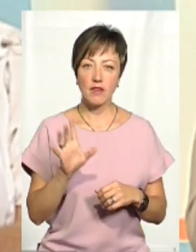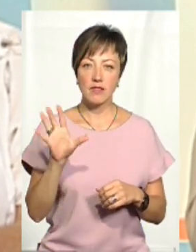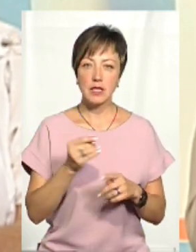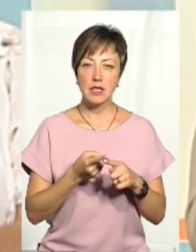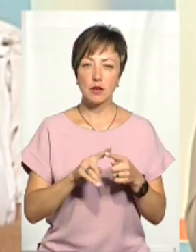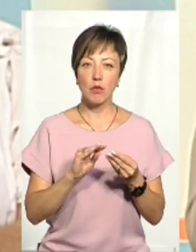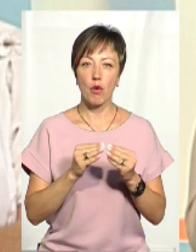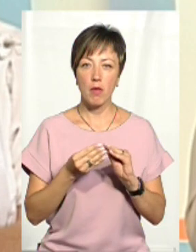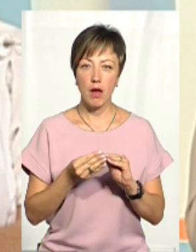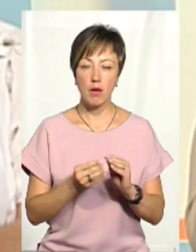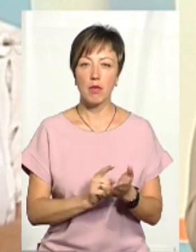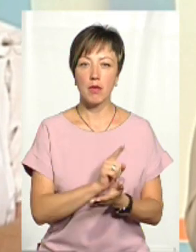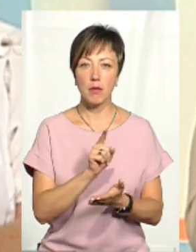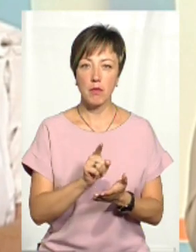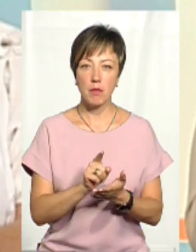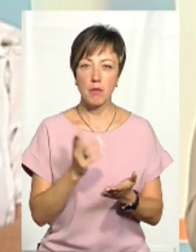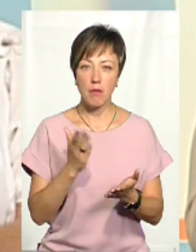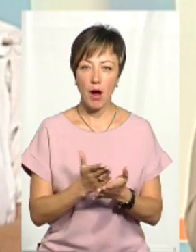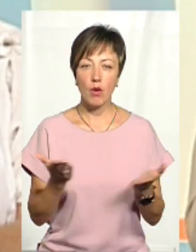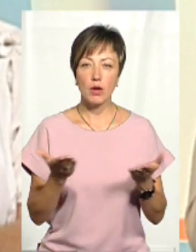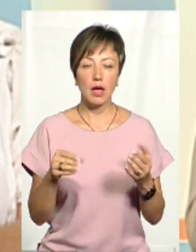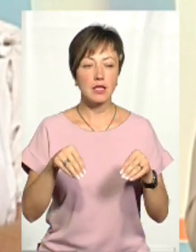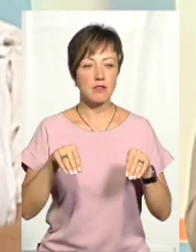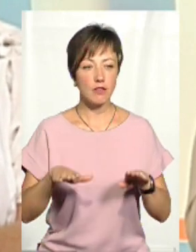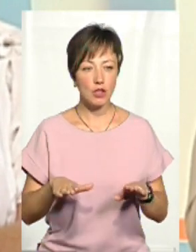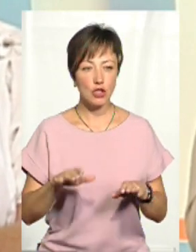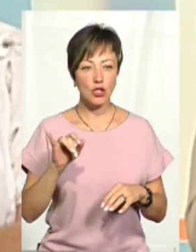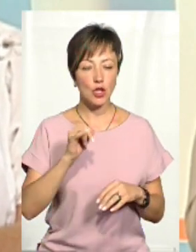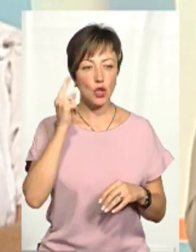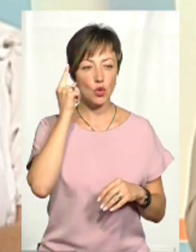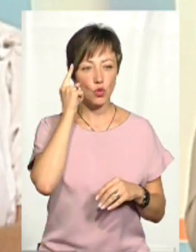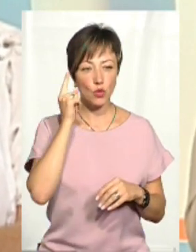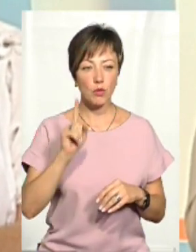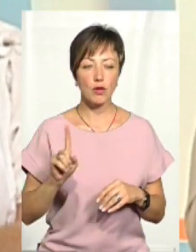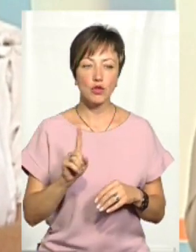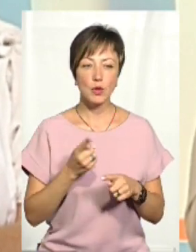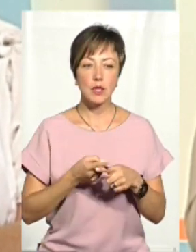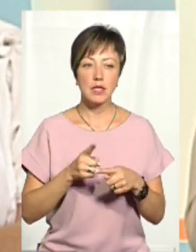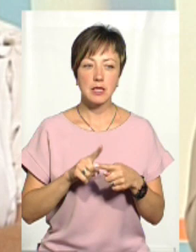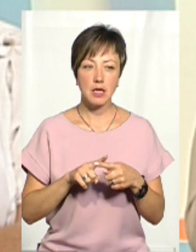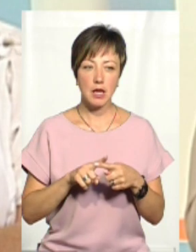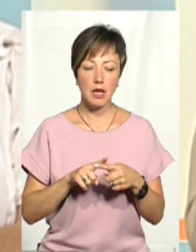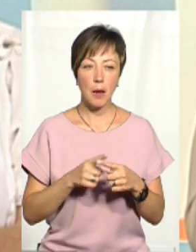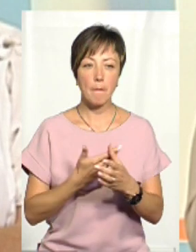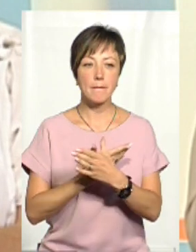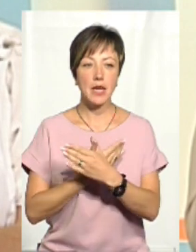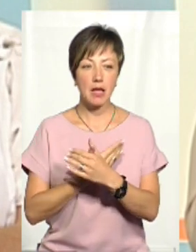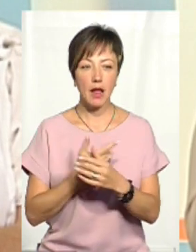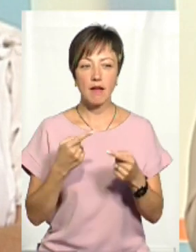всі ці проблеми мають якесь вирішення. І думаю, що цей